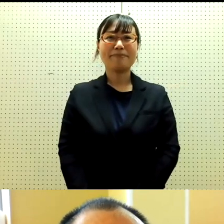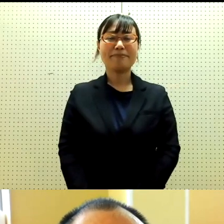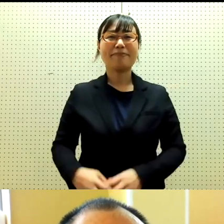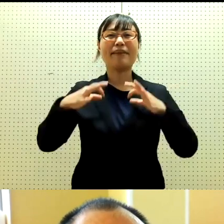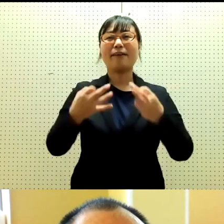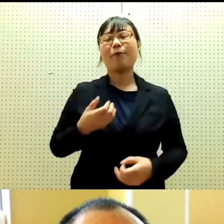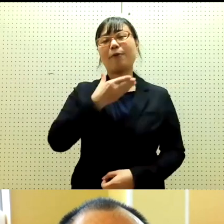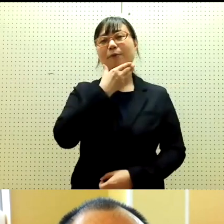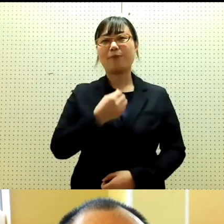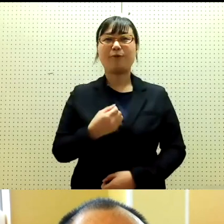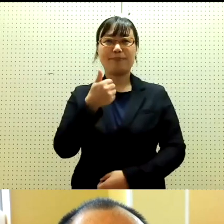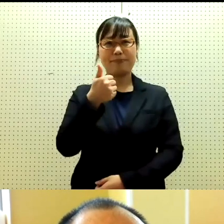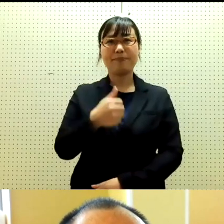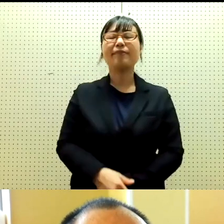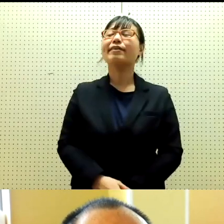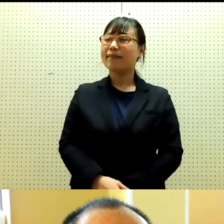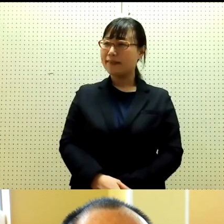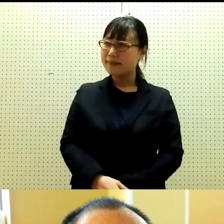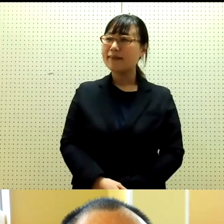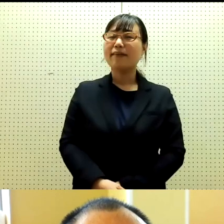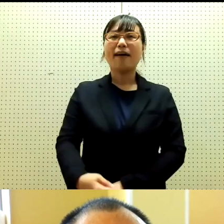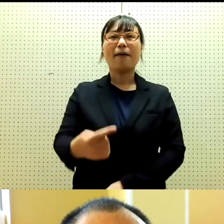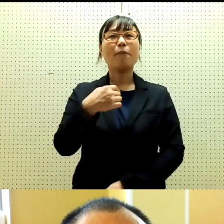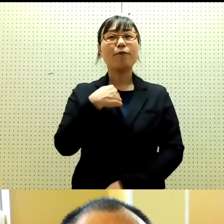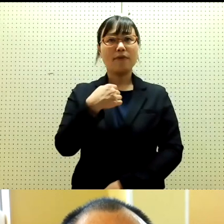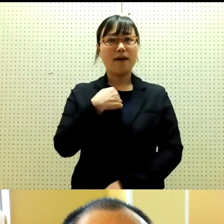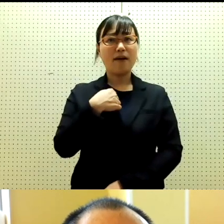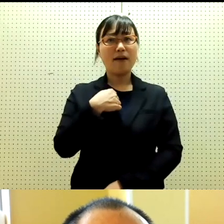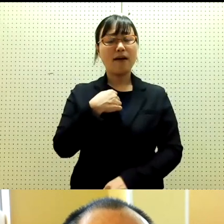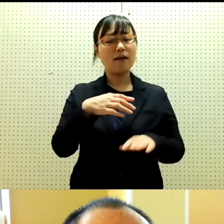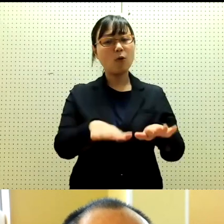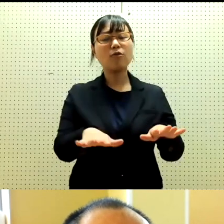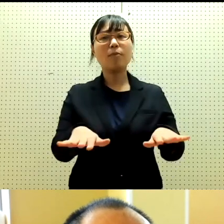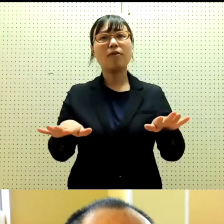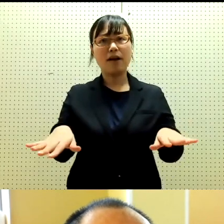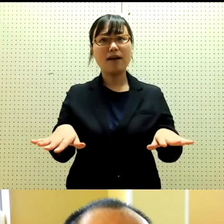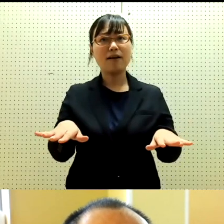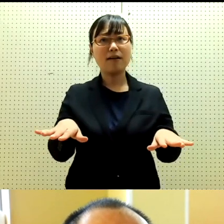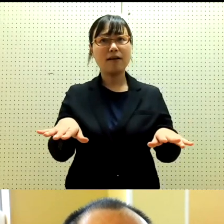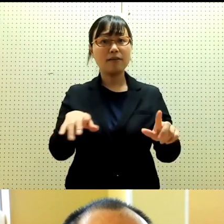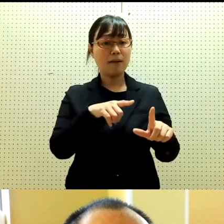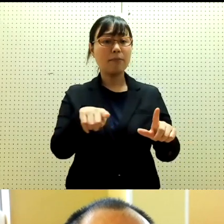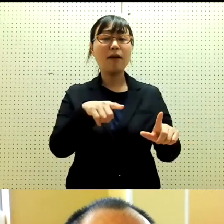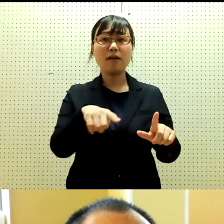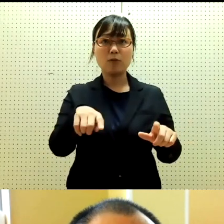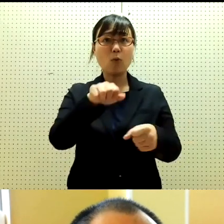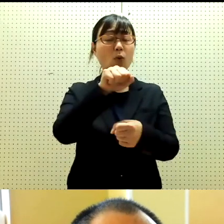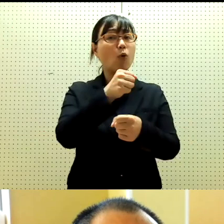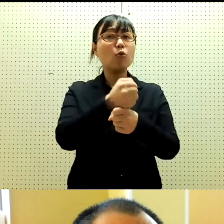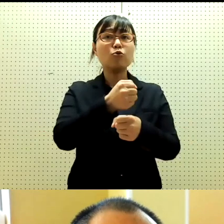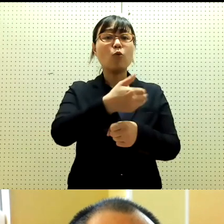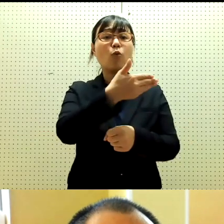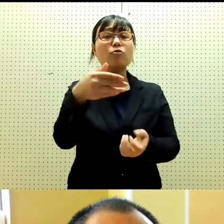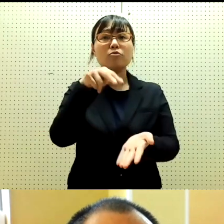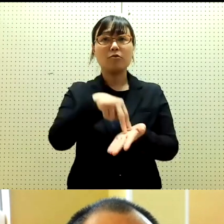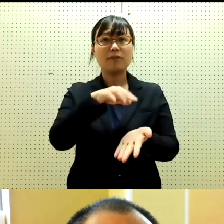そうですね、僕は子どもが道具として使うっていうところを結構見てるので、